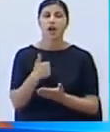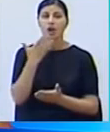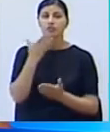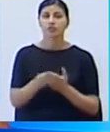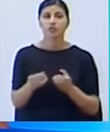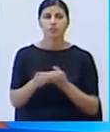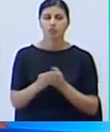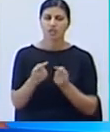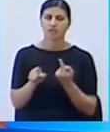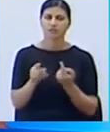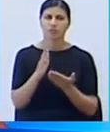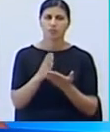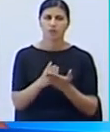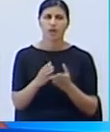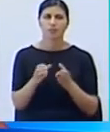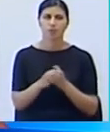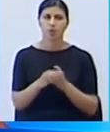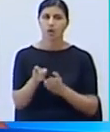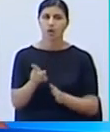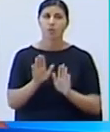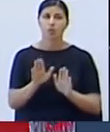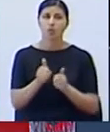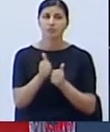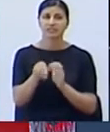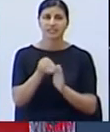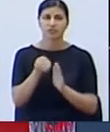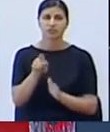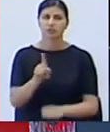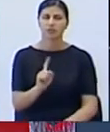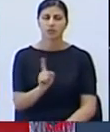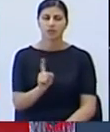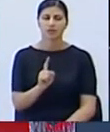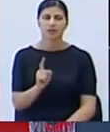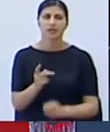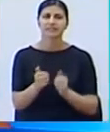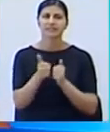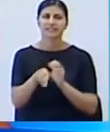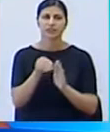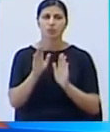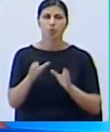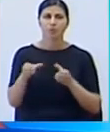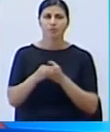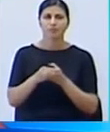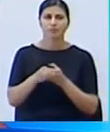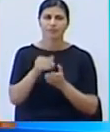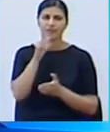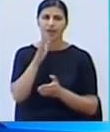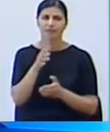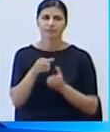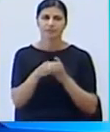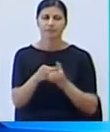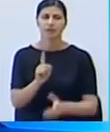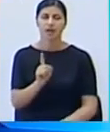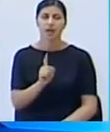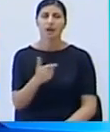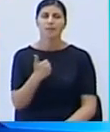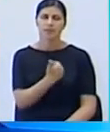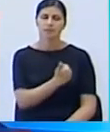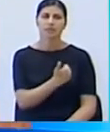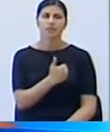განსხვავებული, სპეციფიკურად განსხვავებული ბლოკია. ეს არ არის მხოლოდ წინასაარჩევნო. ეს არ არის მხოლოდ წინასაარჩევნო ბლოკი. ყოველ შემთხვევაში სურვილი გვაქვს